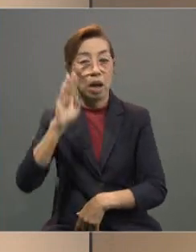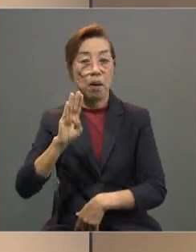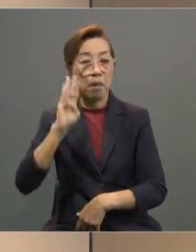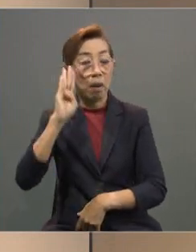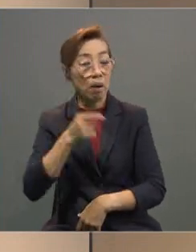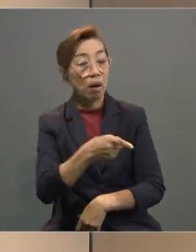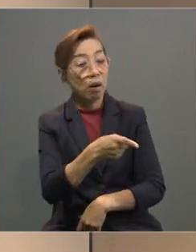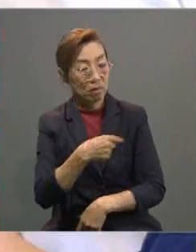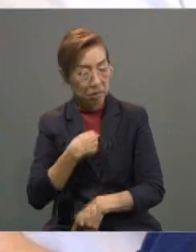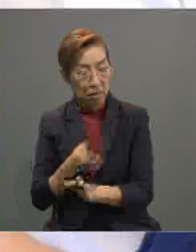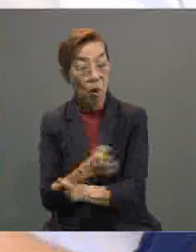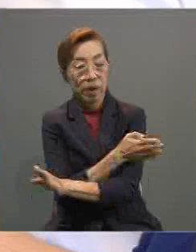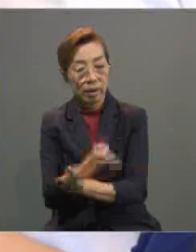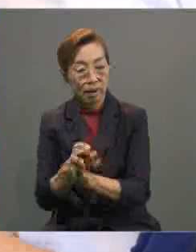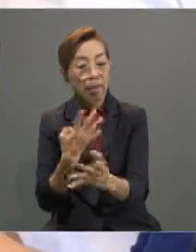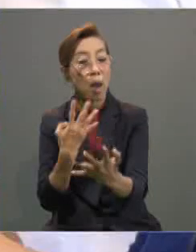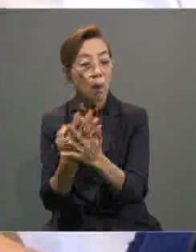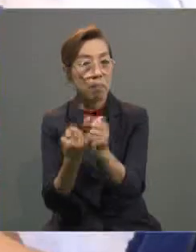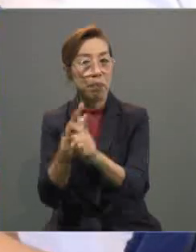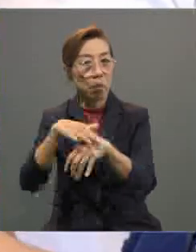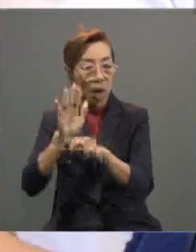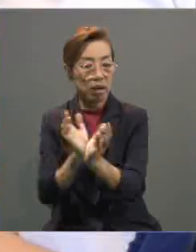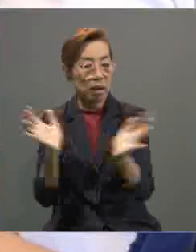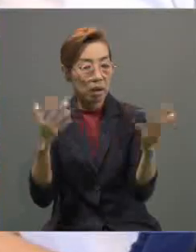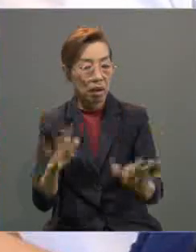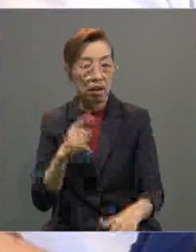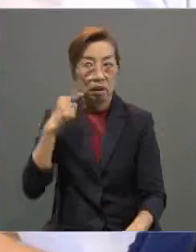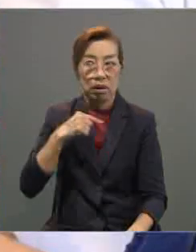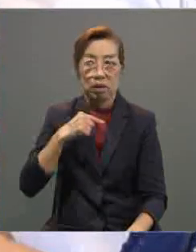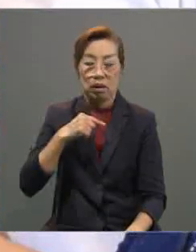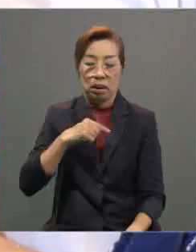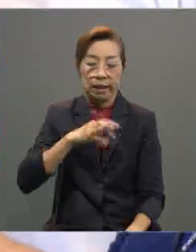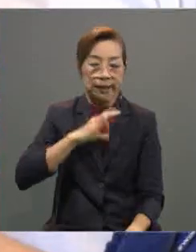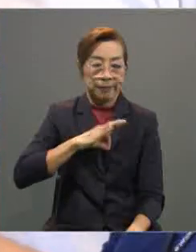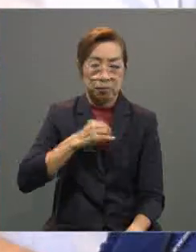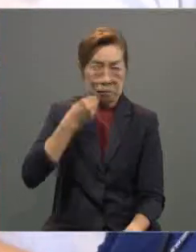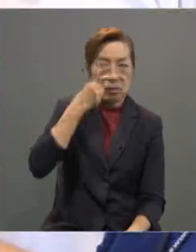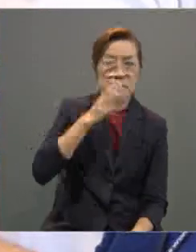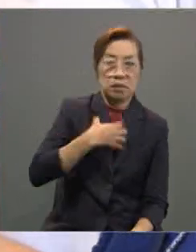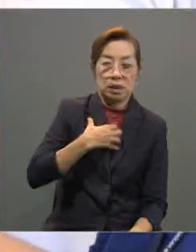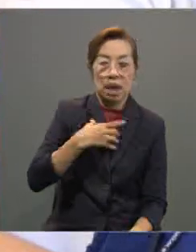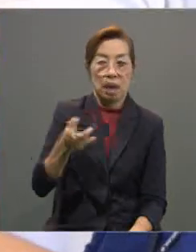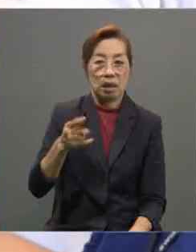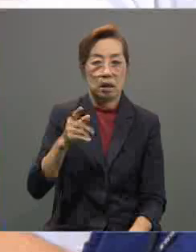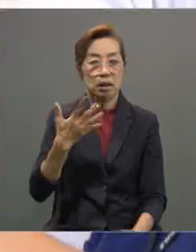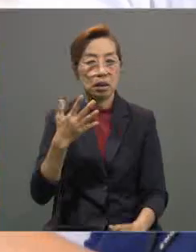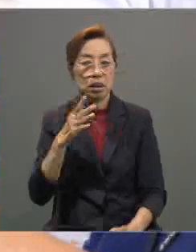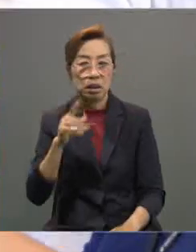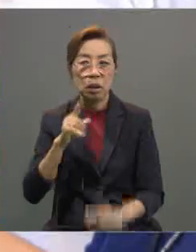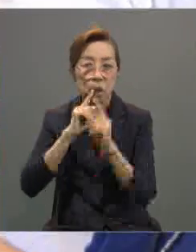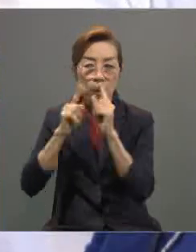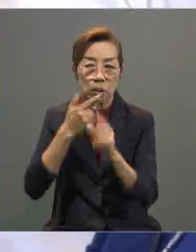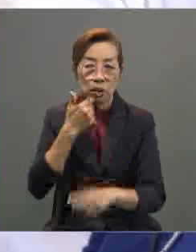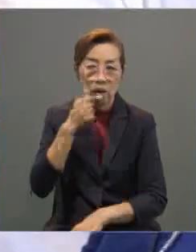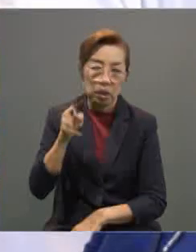ดคุกไปปีกว่าเพิ่งออกจากคุกมาไม่นานผู้เสียหายจึงเริ่มอยากกลับบ้านค่ะพอเริ่มชวนคุยไปเรื่อยๆก็อาจจ